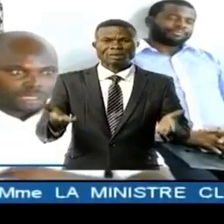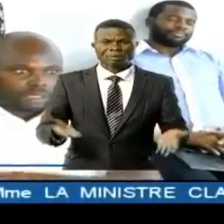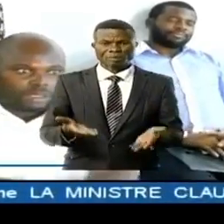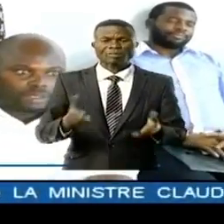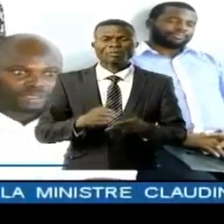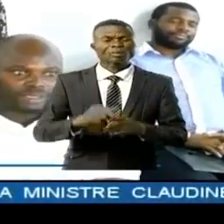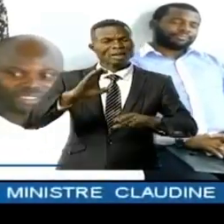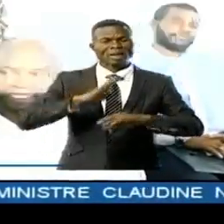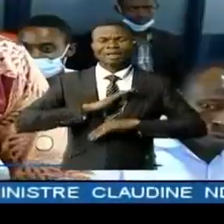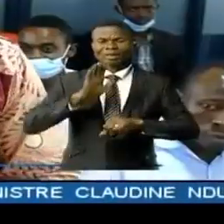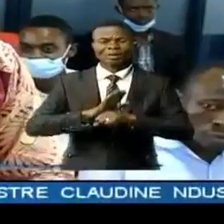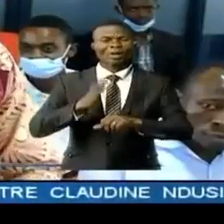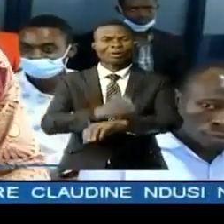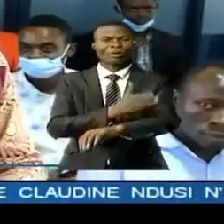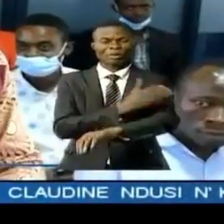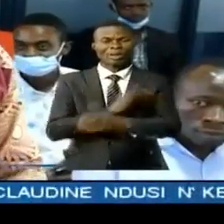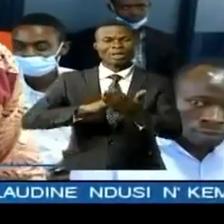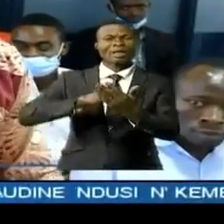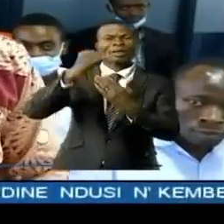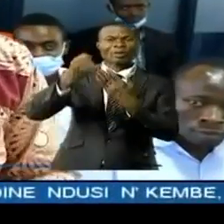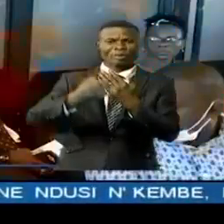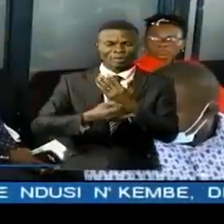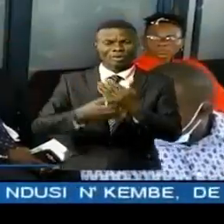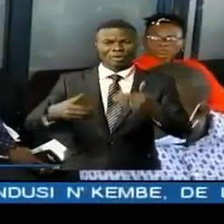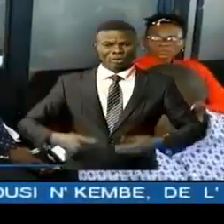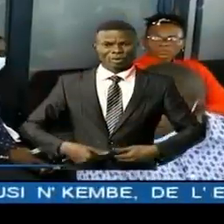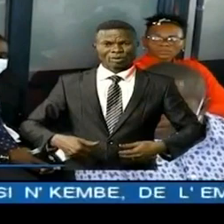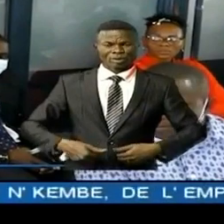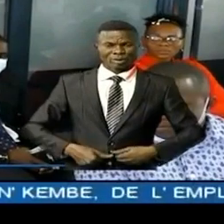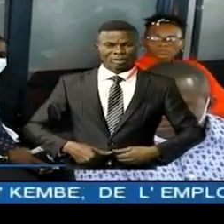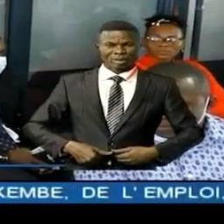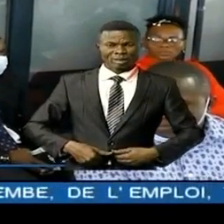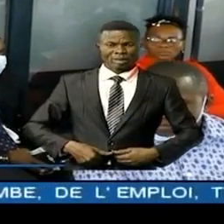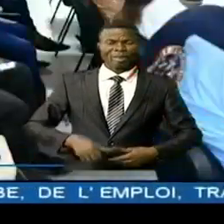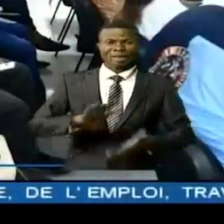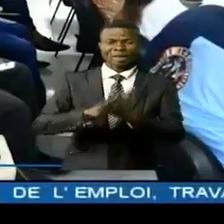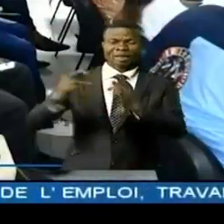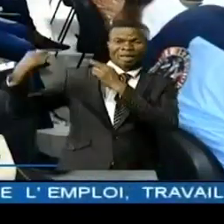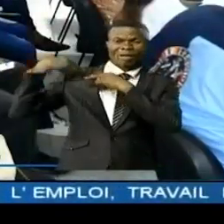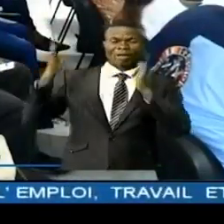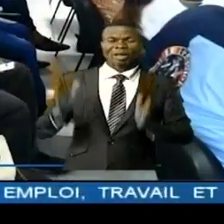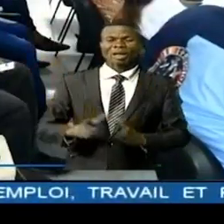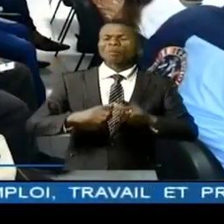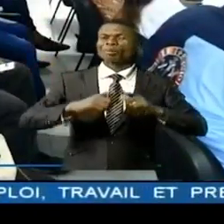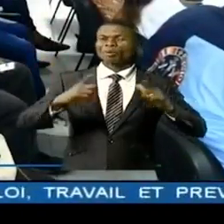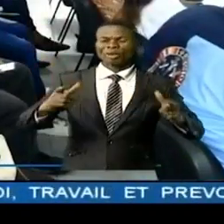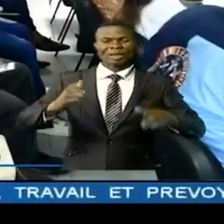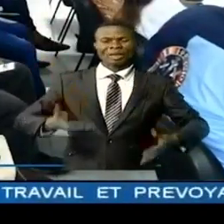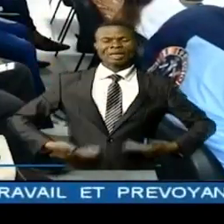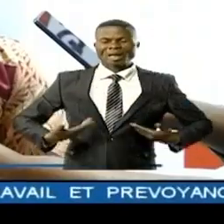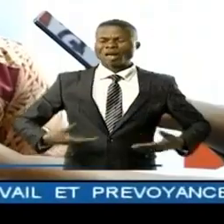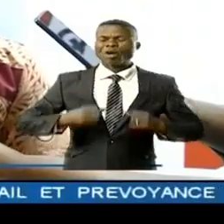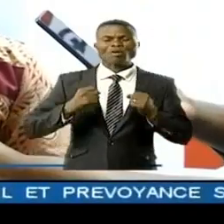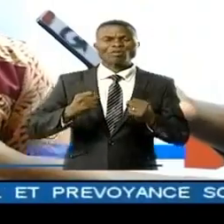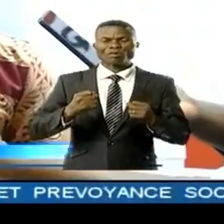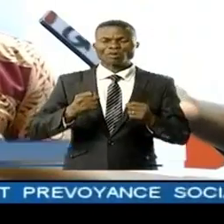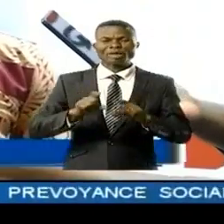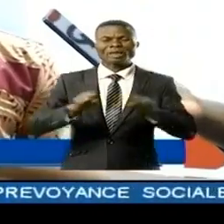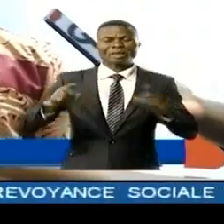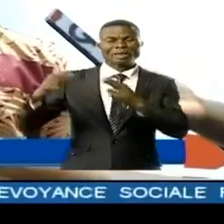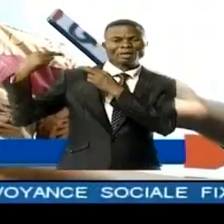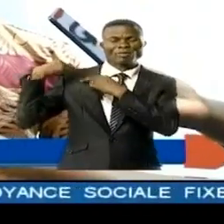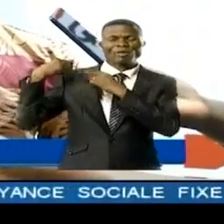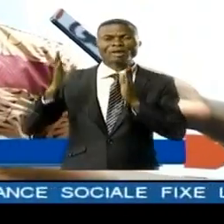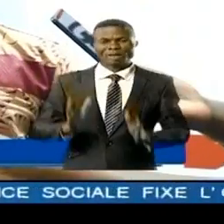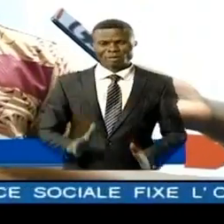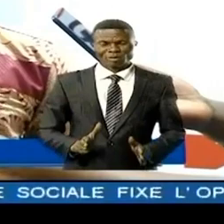satisfait de l'évolution du projet ces jeunes ont une grande responsabilité c'est un sentiment de joie plus qu'une responsabilité parce que